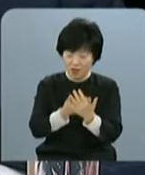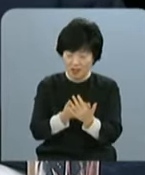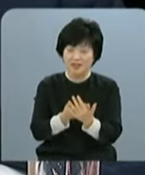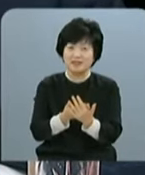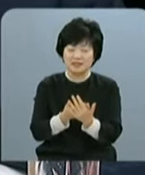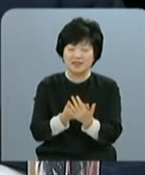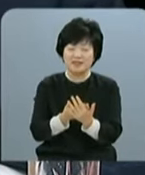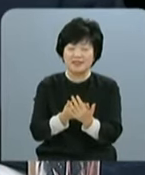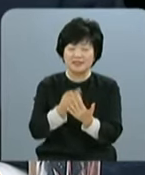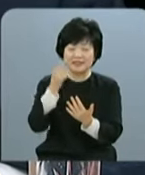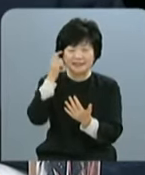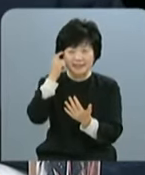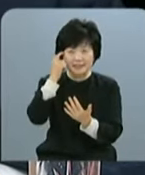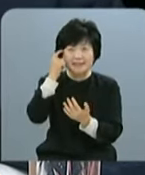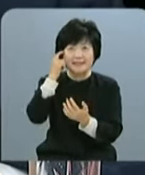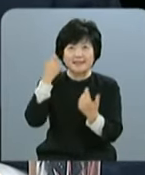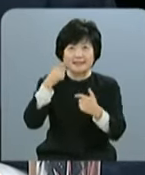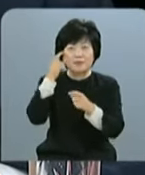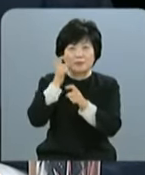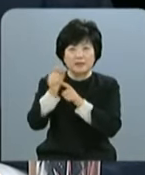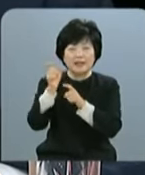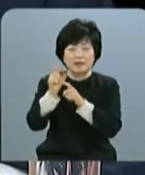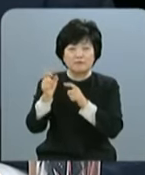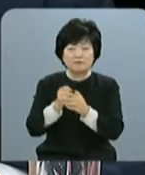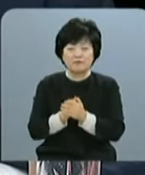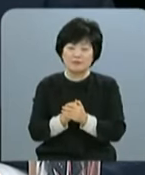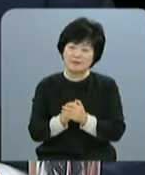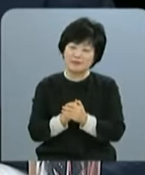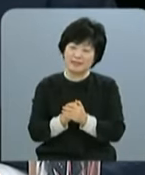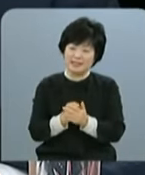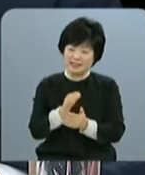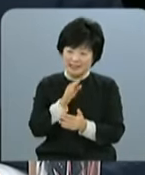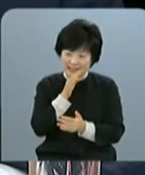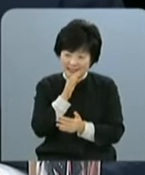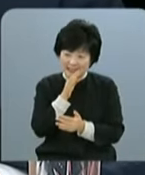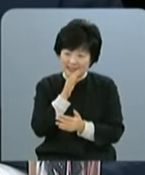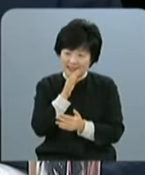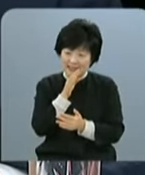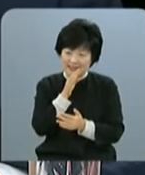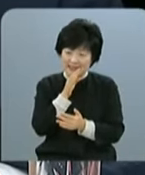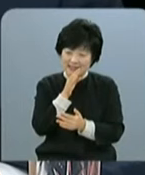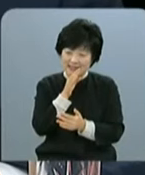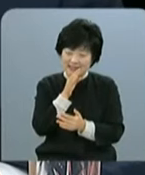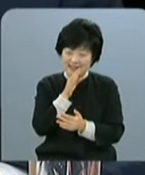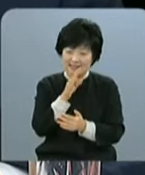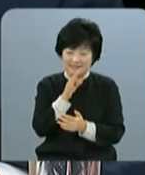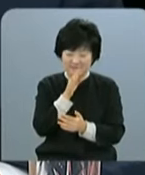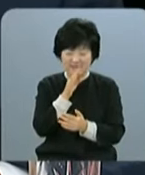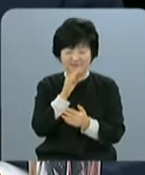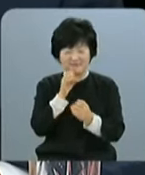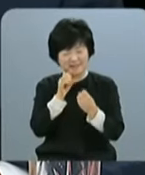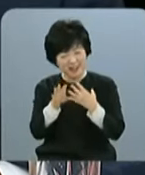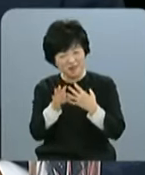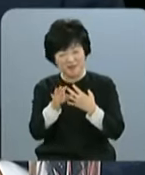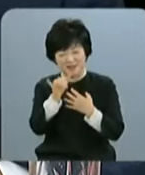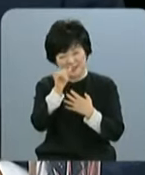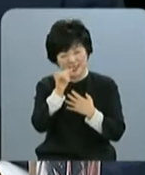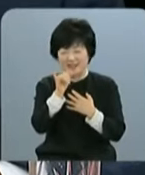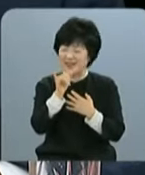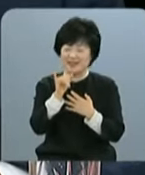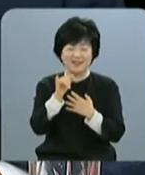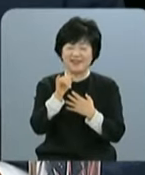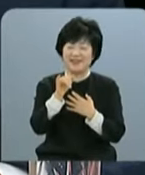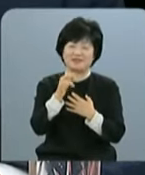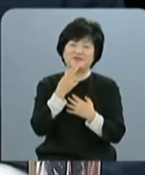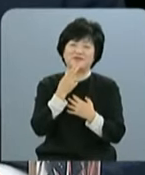겁니다. 늘 고민하고요. 사실 정답은 없을 겁니다. 왕도도 없을 거고요. 또 그게 어떤